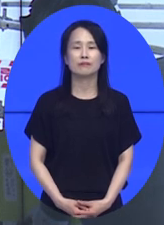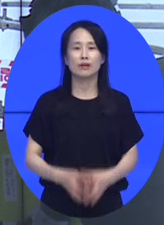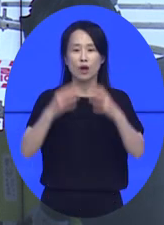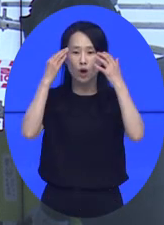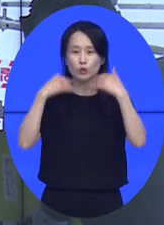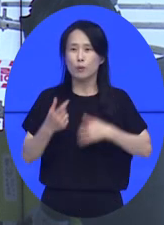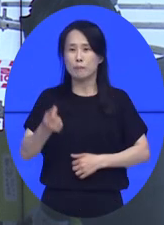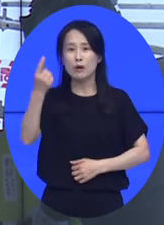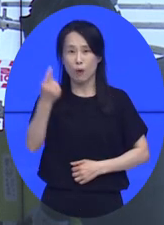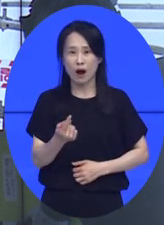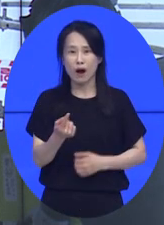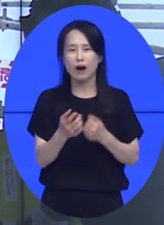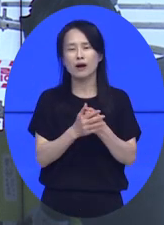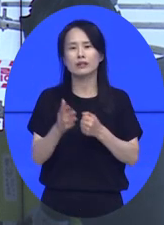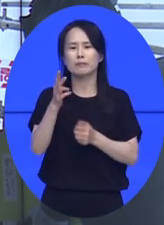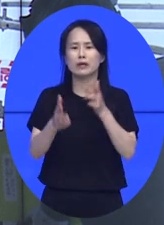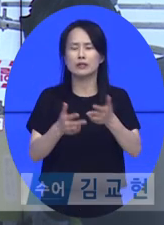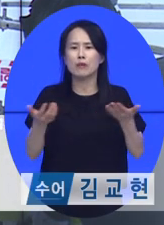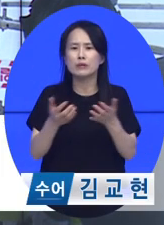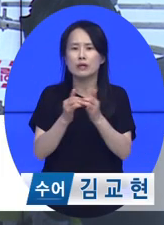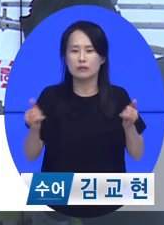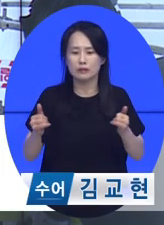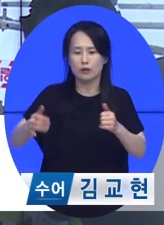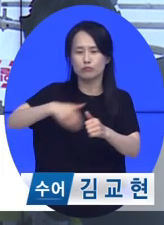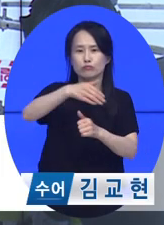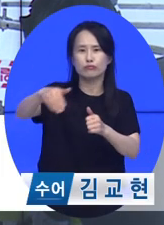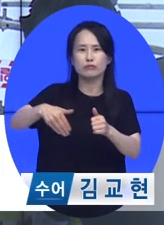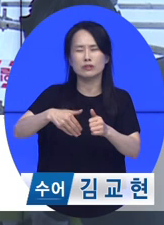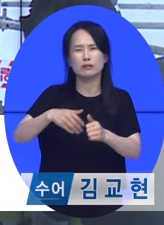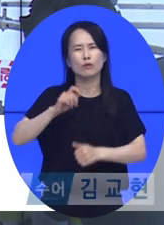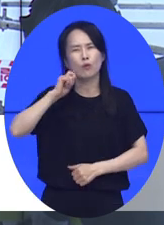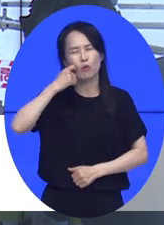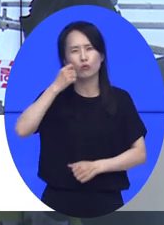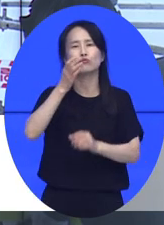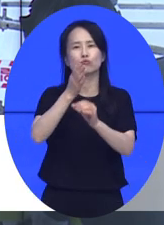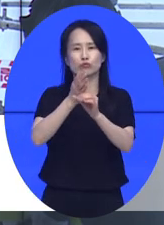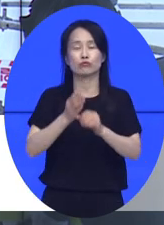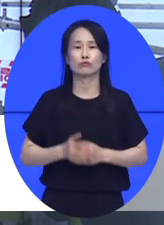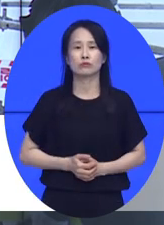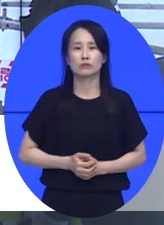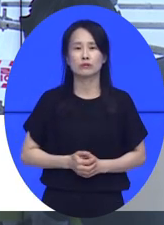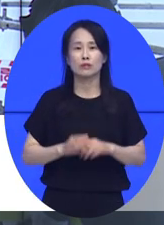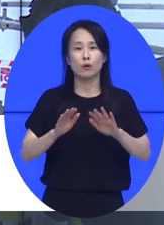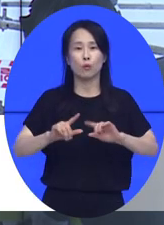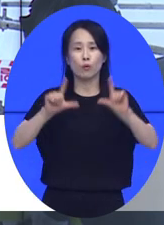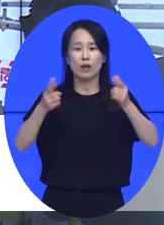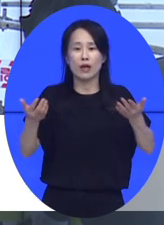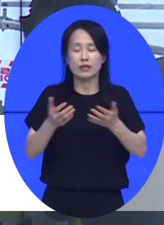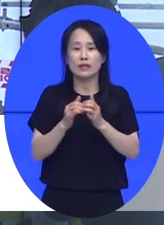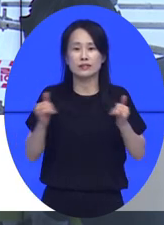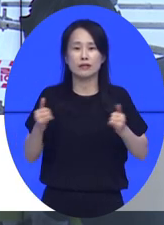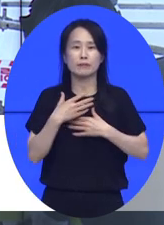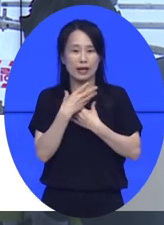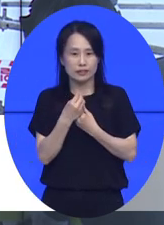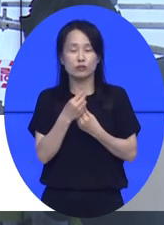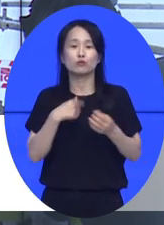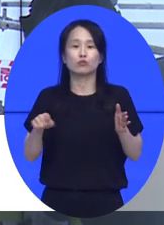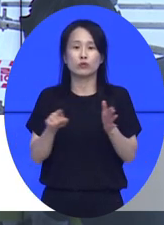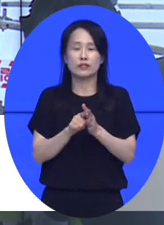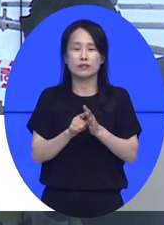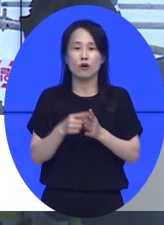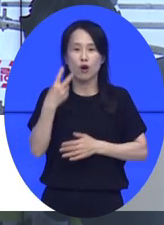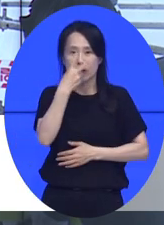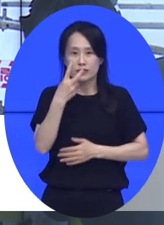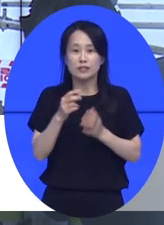때이른 더위가 찾아오면서 산업 현장 노동자들의 작업 환경도 열악해지고 있는데요. 올해도 노동자들의 안전을 위해